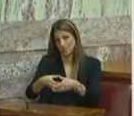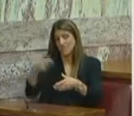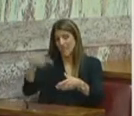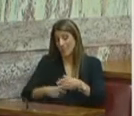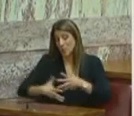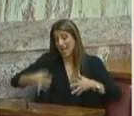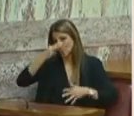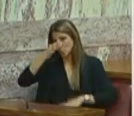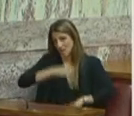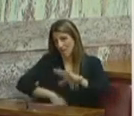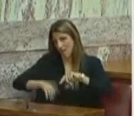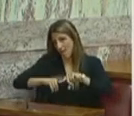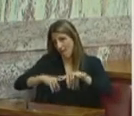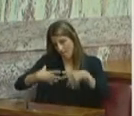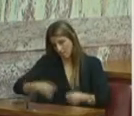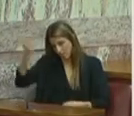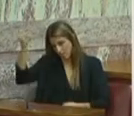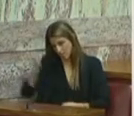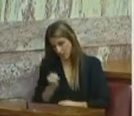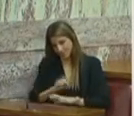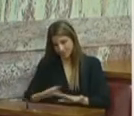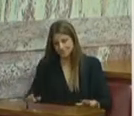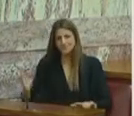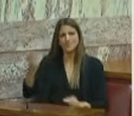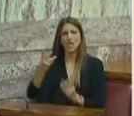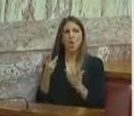Τότε στις 8 Μαρτίου ζήτησε η δικαιοσύνη την παραπομπή των